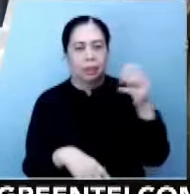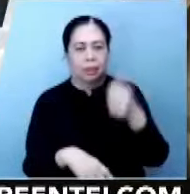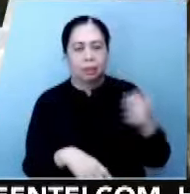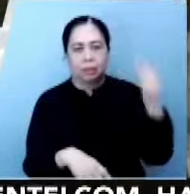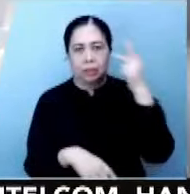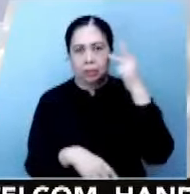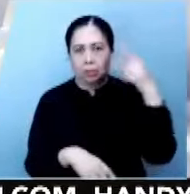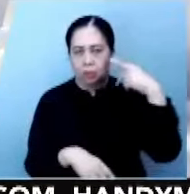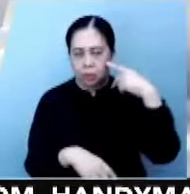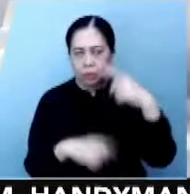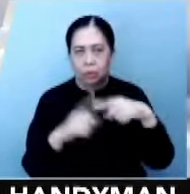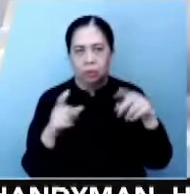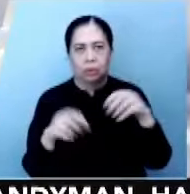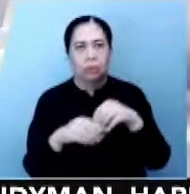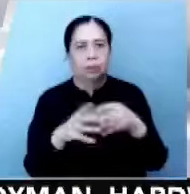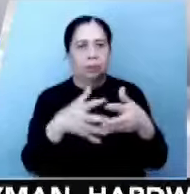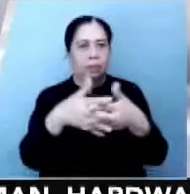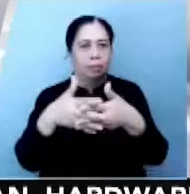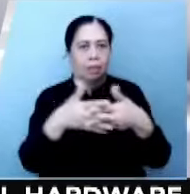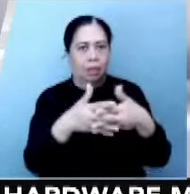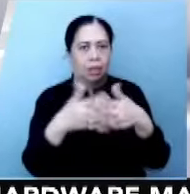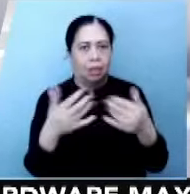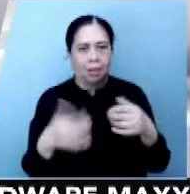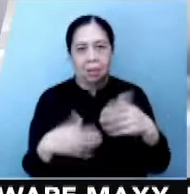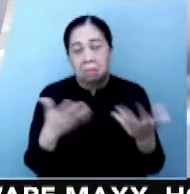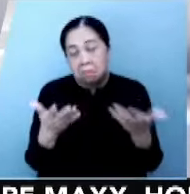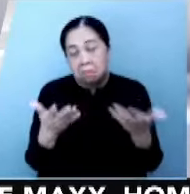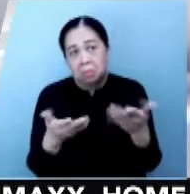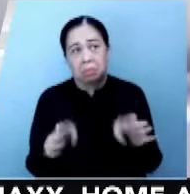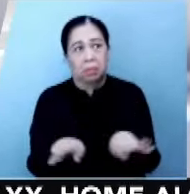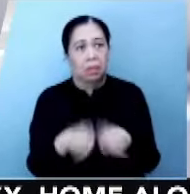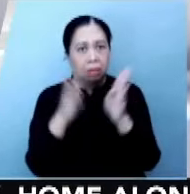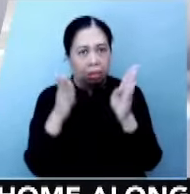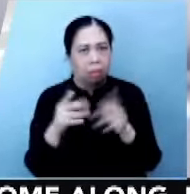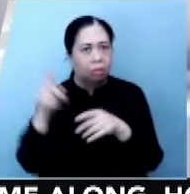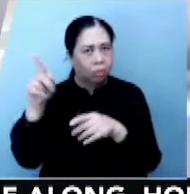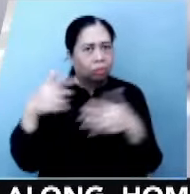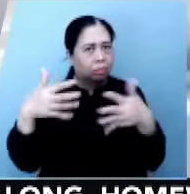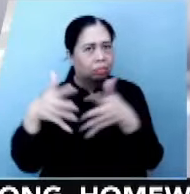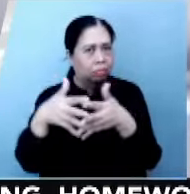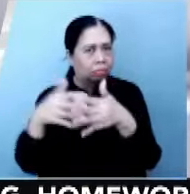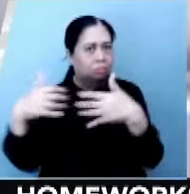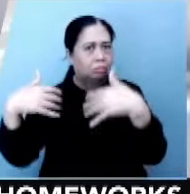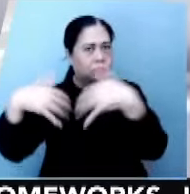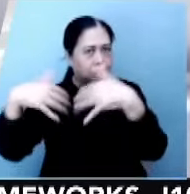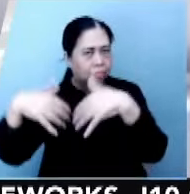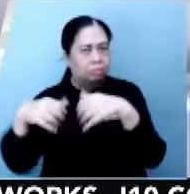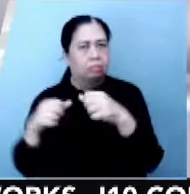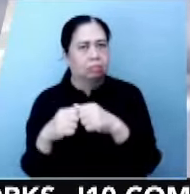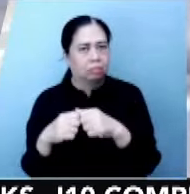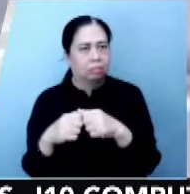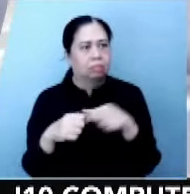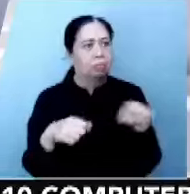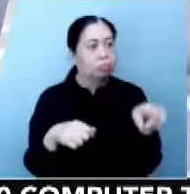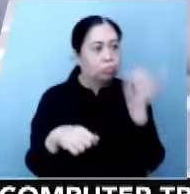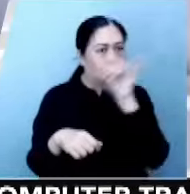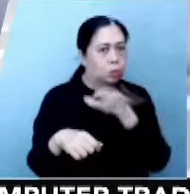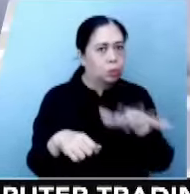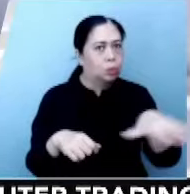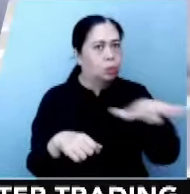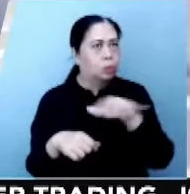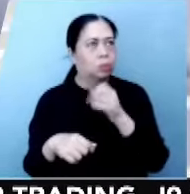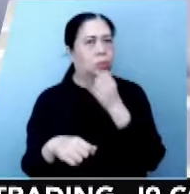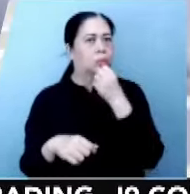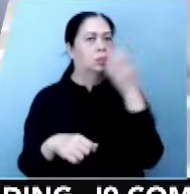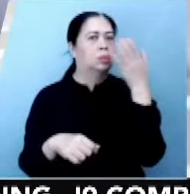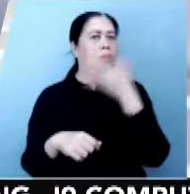D.C. sa Amerika. It might be a coincidence, just so happened in there that the fishing ground is fertile, so it's an ideal season